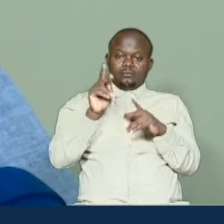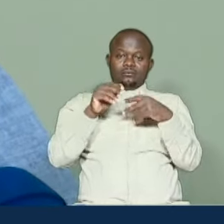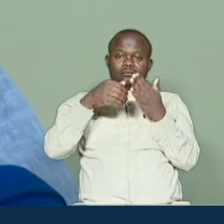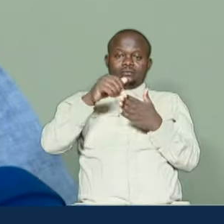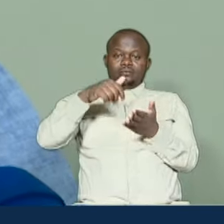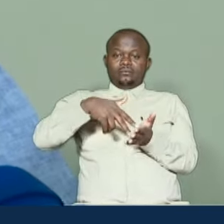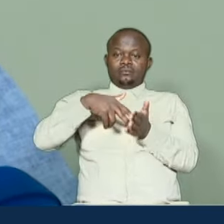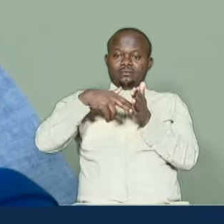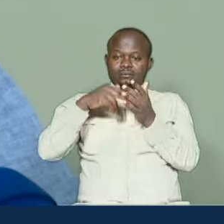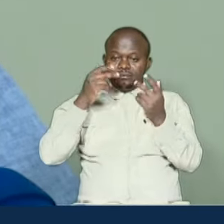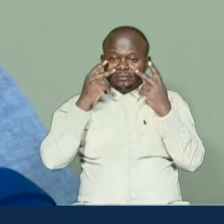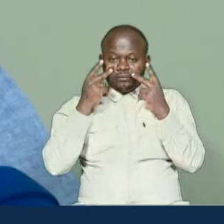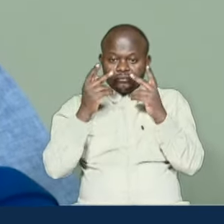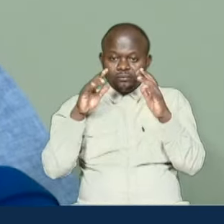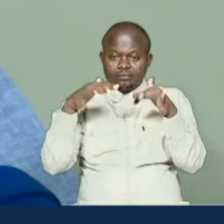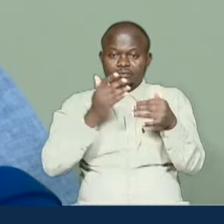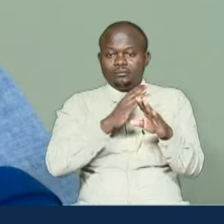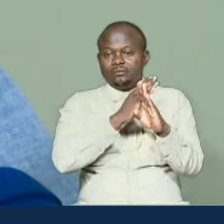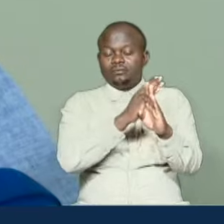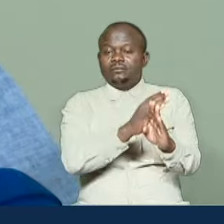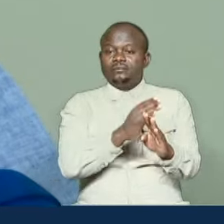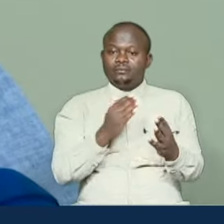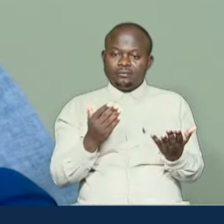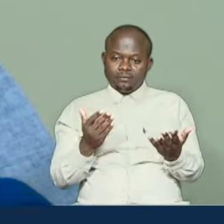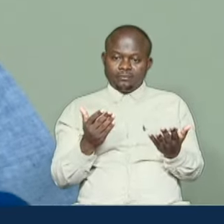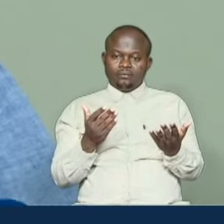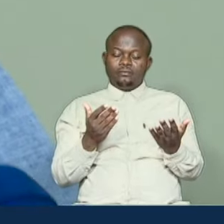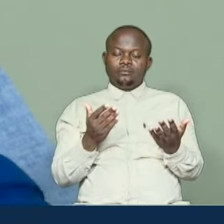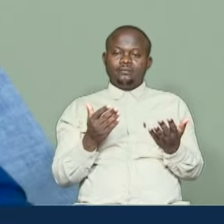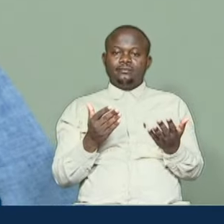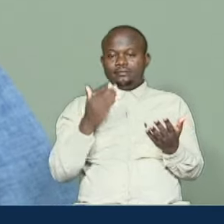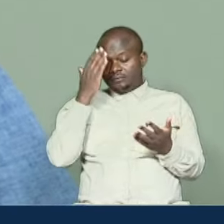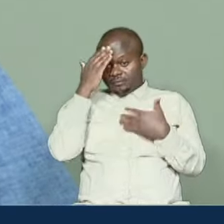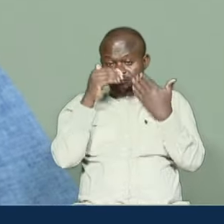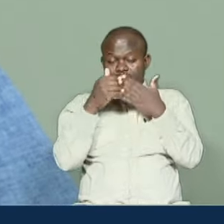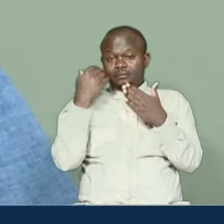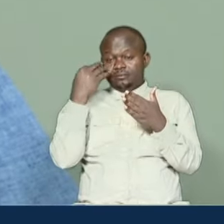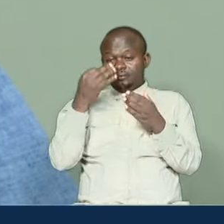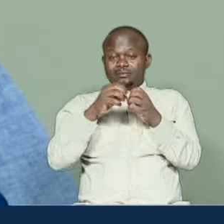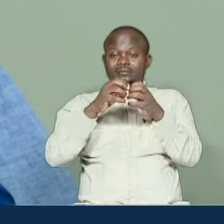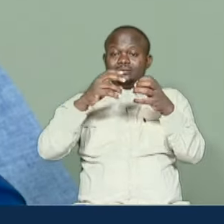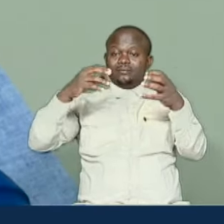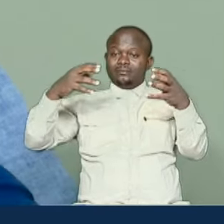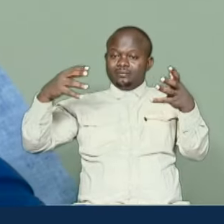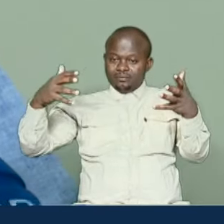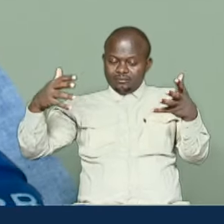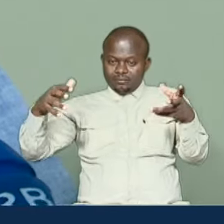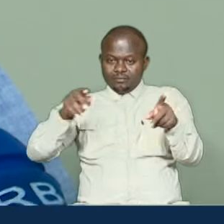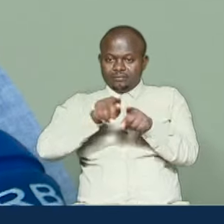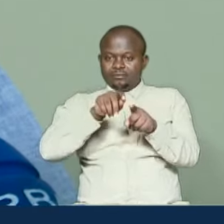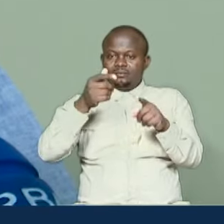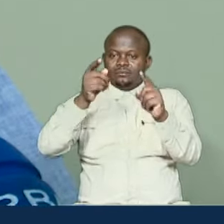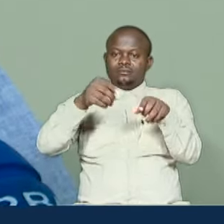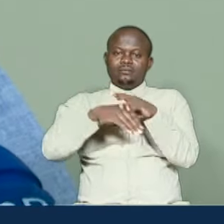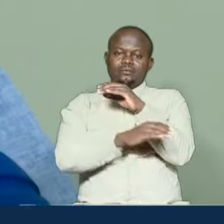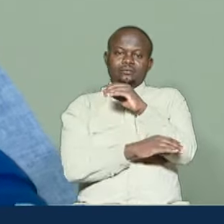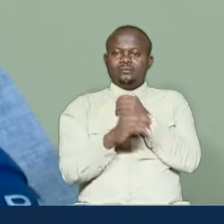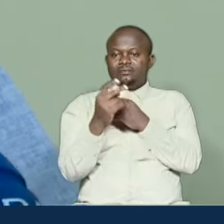kubihagurukira bakareba uko bayirwanya, kuko iyo yiyongera nibi igeze nko mu bihugu bibiri